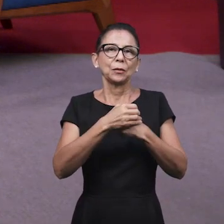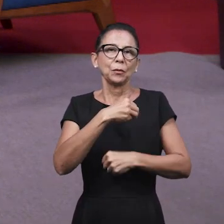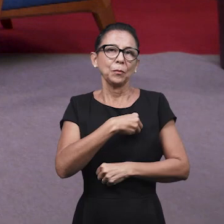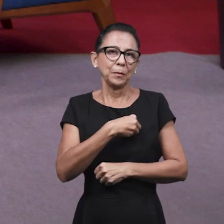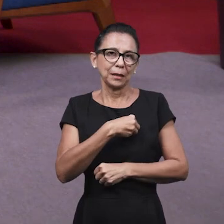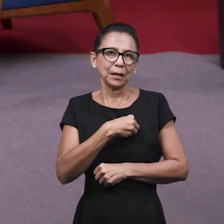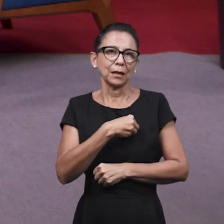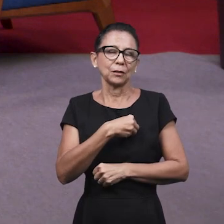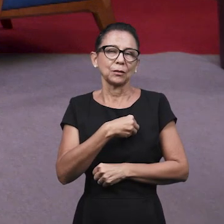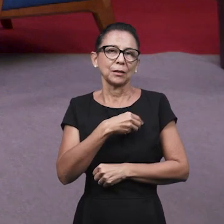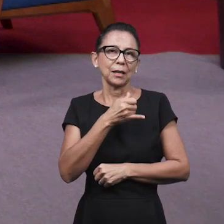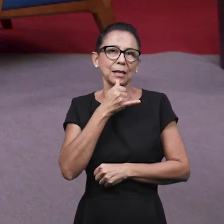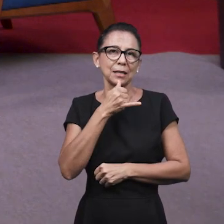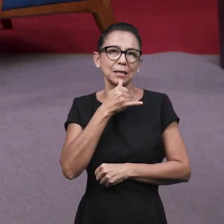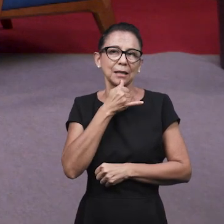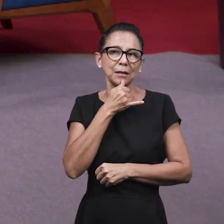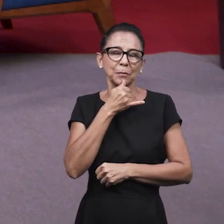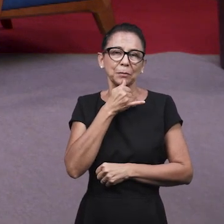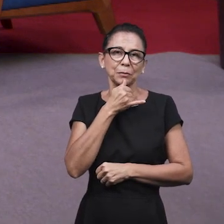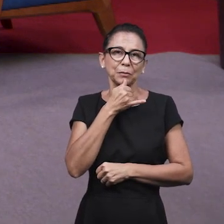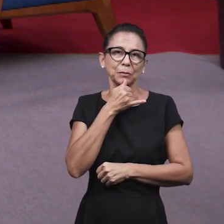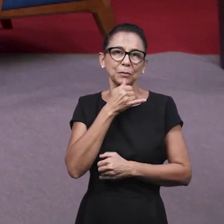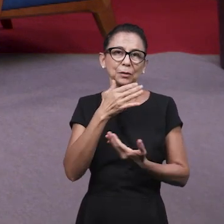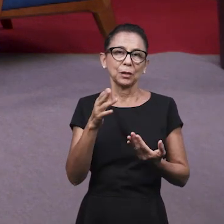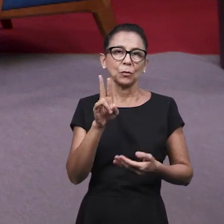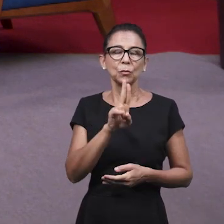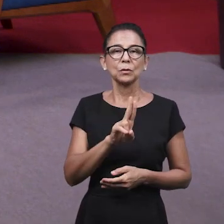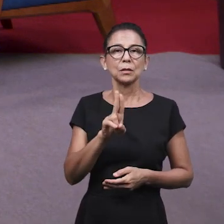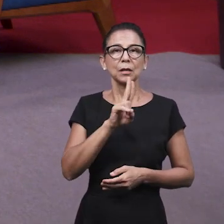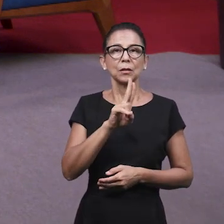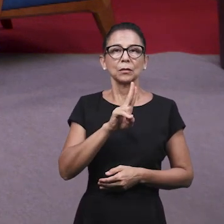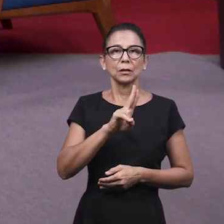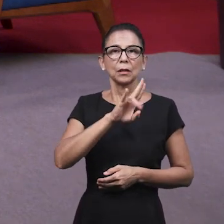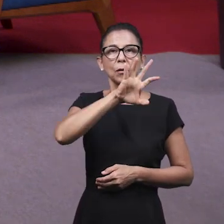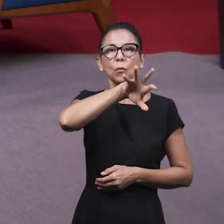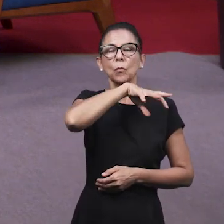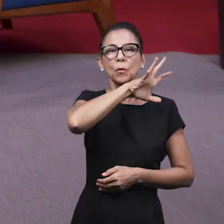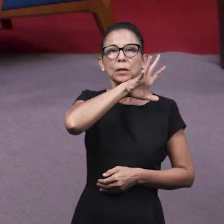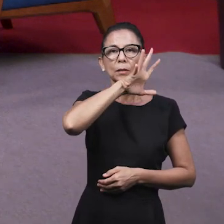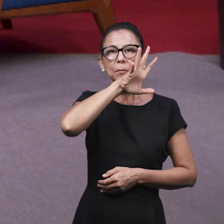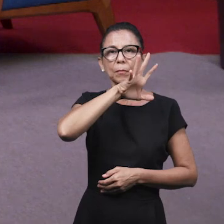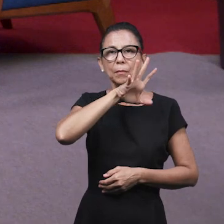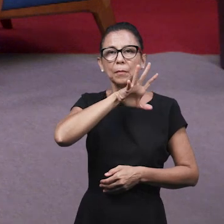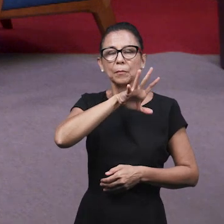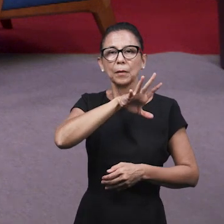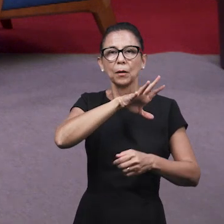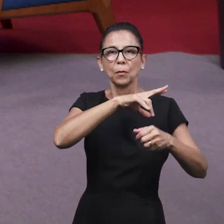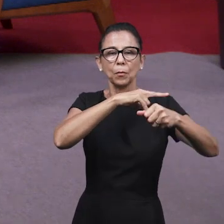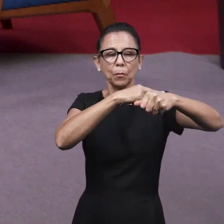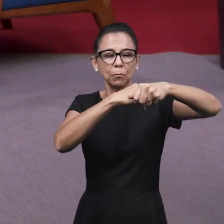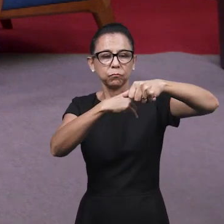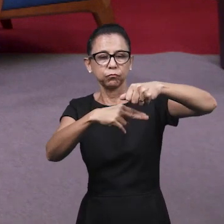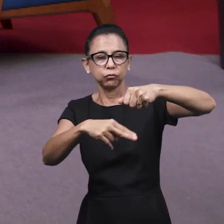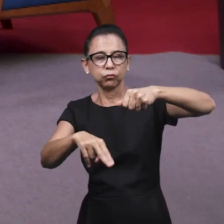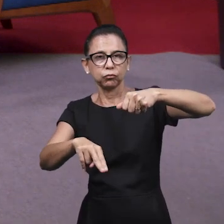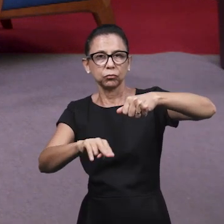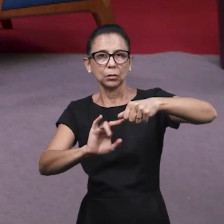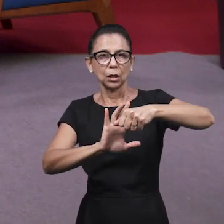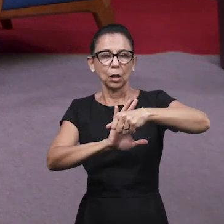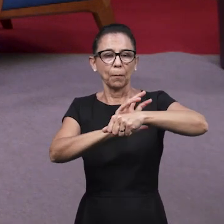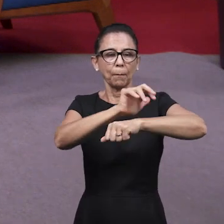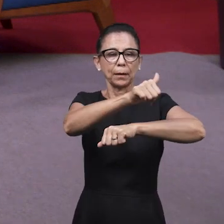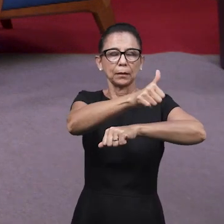des animaux. Donc, il les a cachés, c'est-à-dire un animal a été mort. Le sang d'un animal a été versé